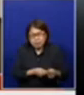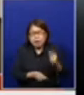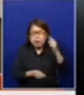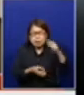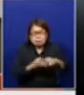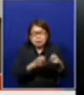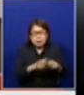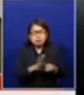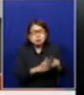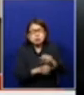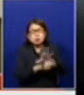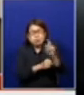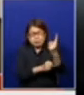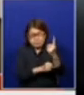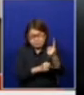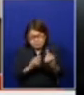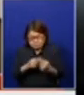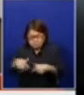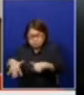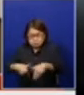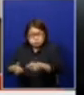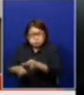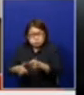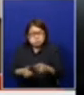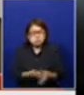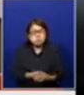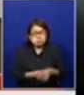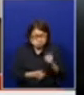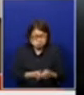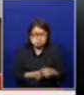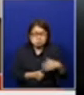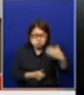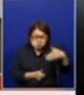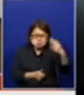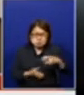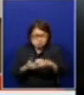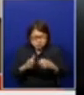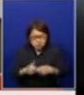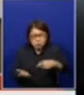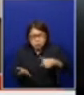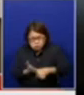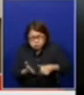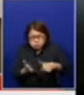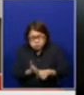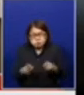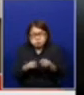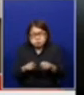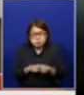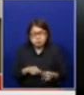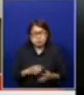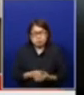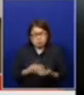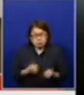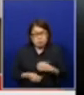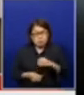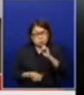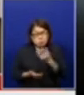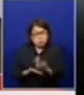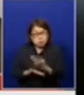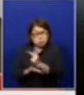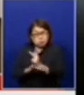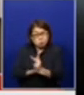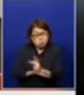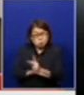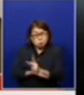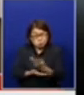ชนมาเป็นเฉลยในการขังแต่ผมอยากกลับเรียนว่าเงินนี้ทุกบาททุกสตางค์เนี่ยเป็นส